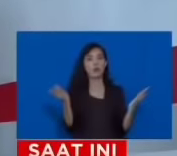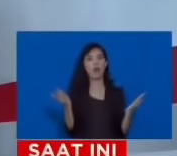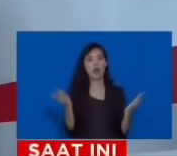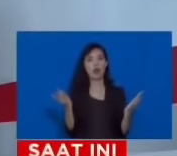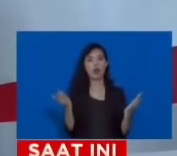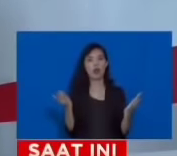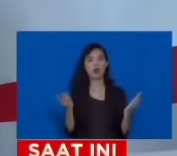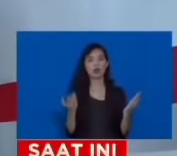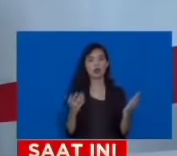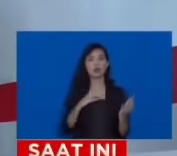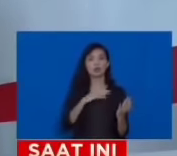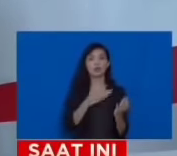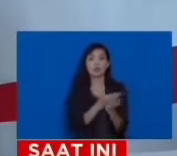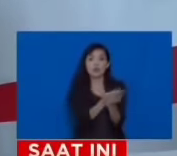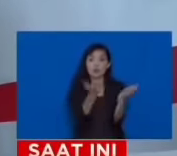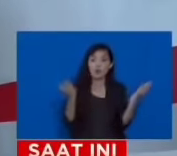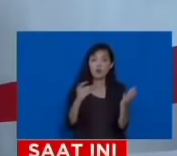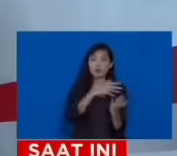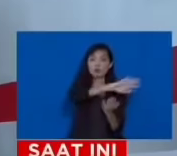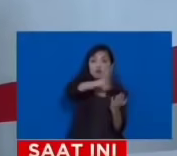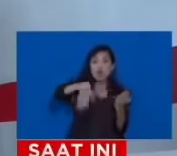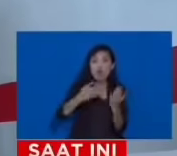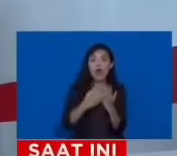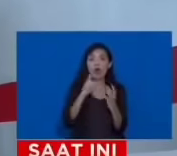Semua harus menggunakan masker.